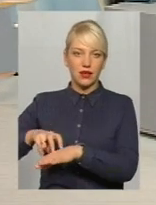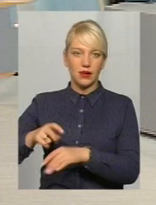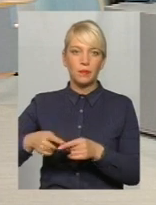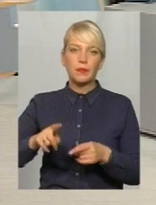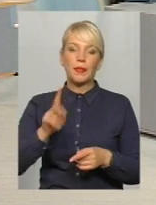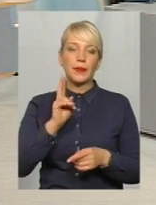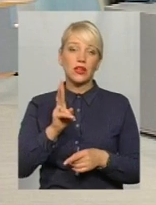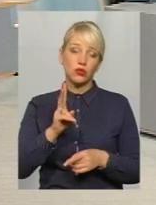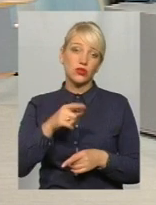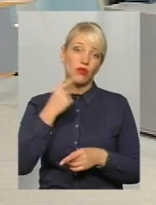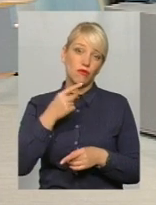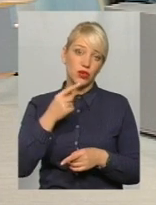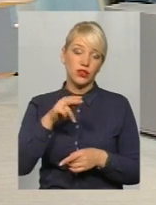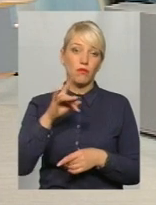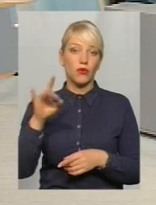Хтось говорить про